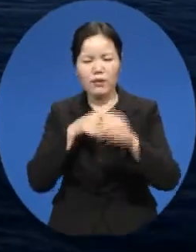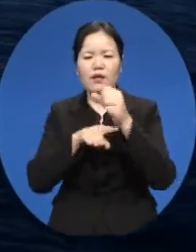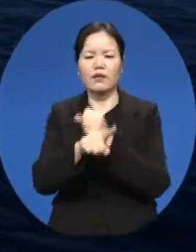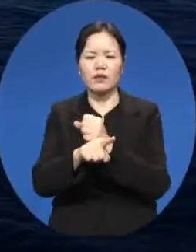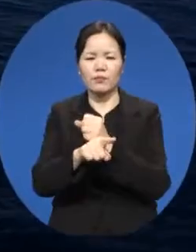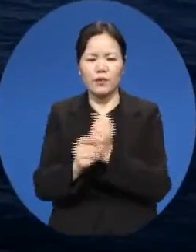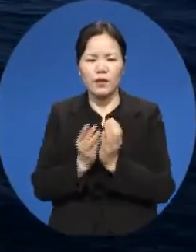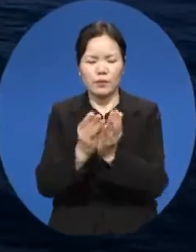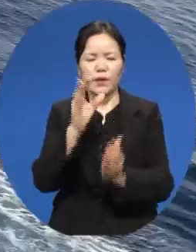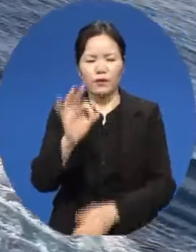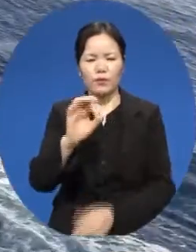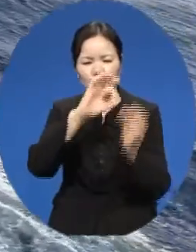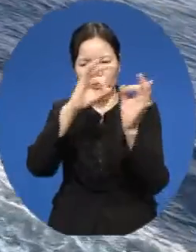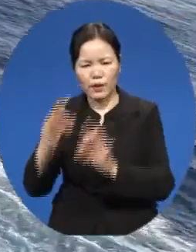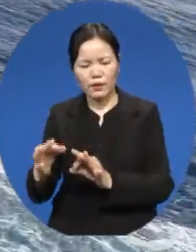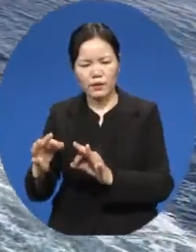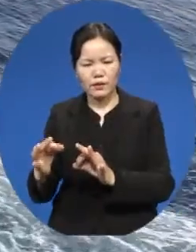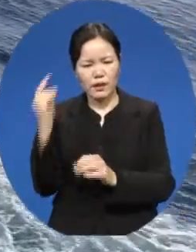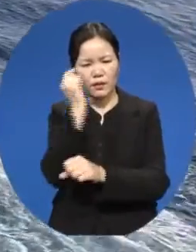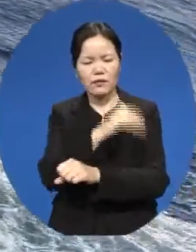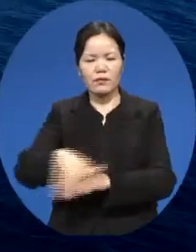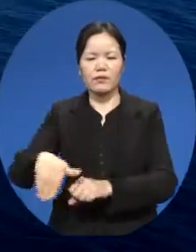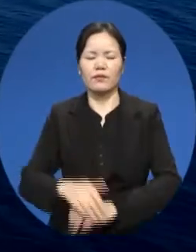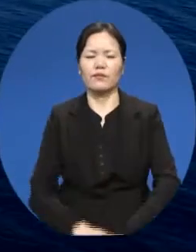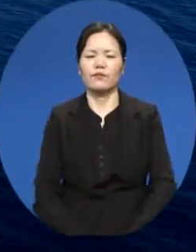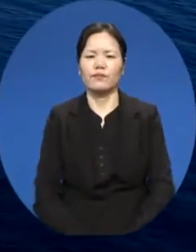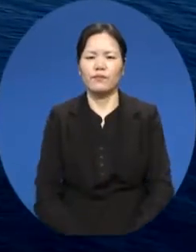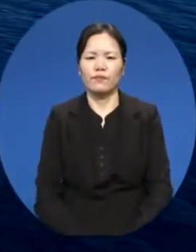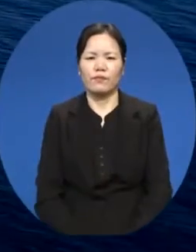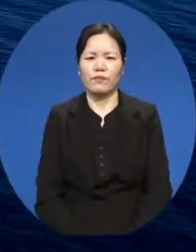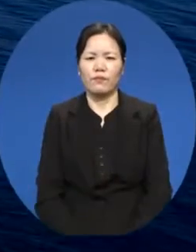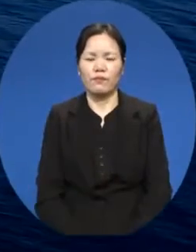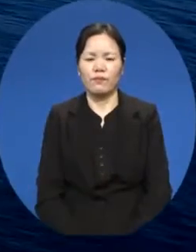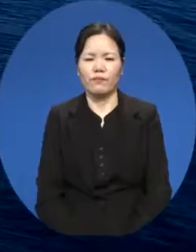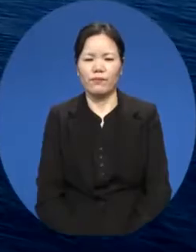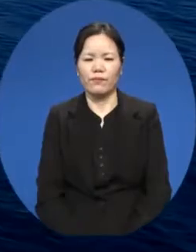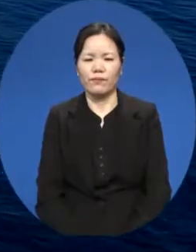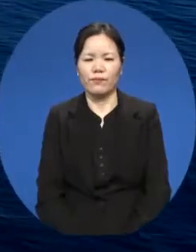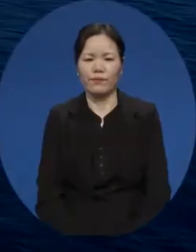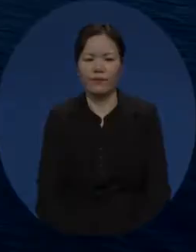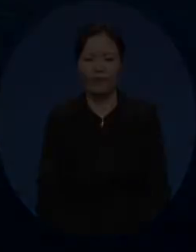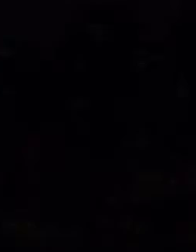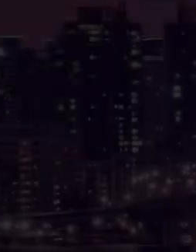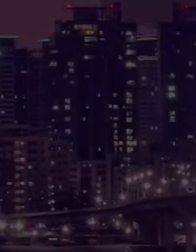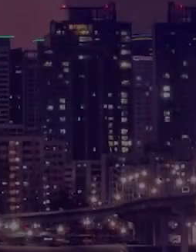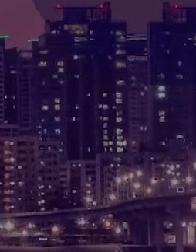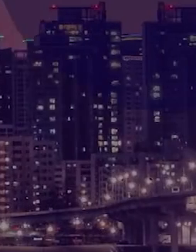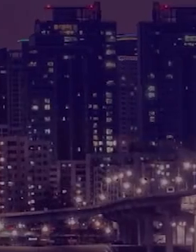차원에서 당분간 할인 운임을 적용할 방침입니다. OBS 뉴스 유승열입니다.